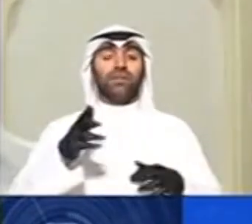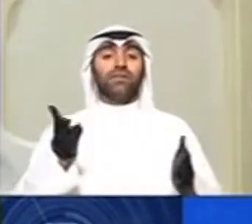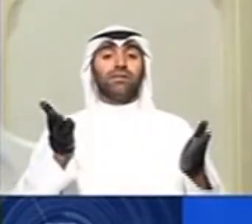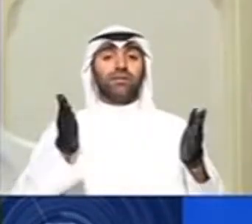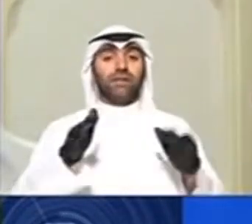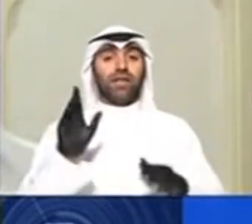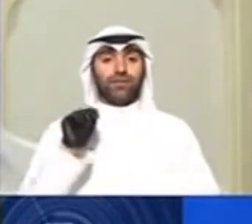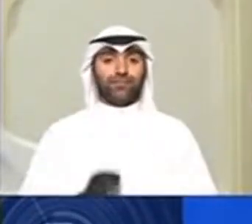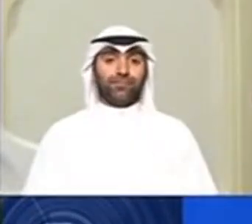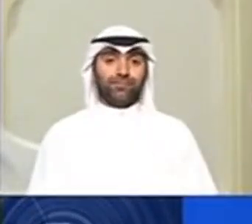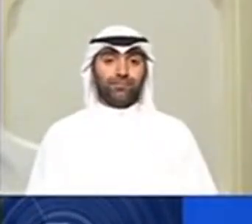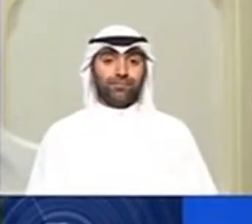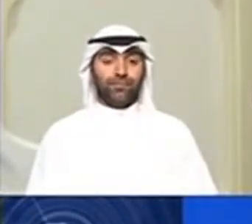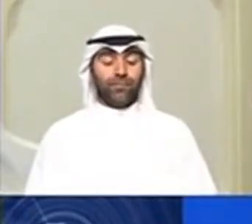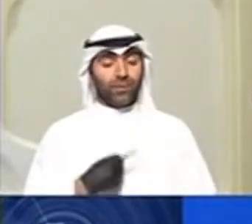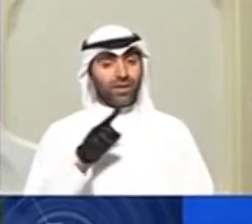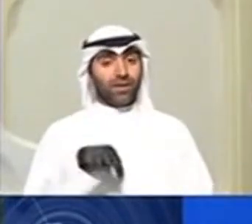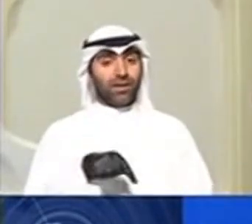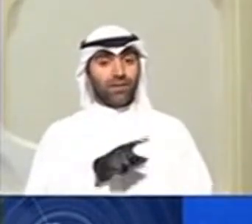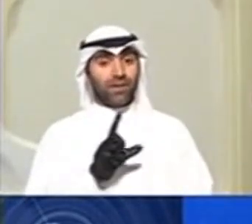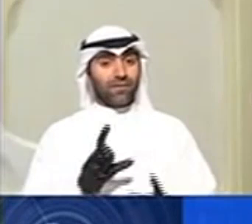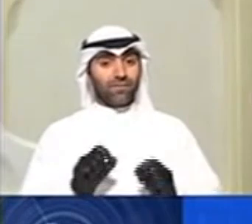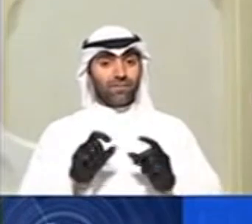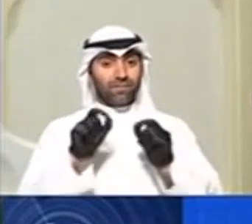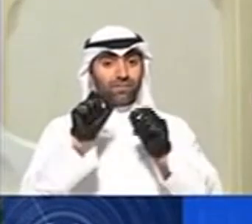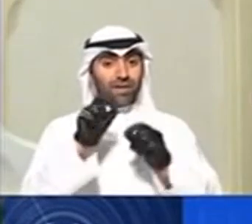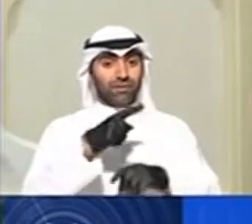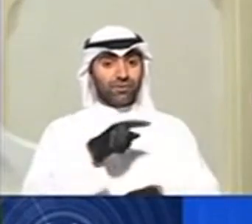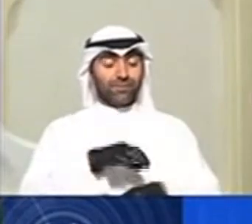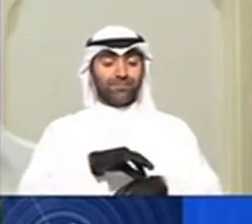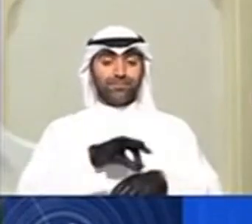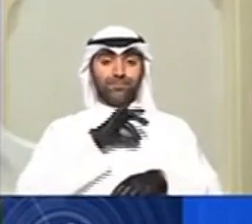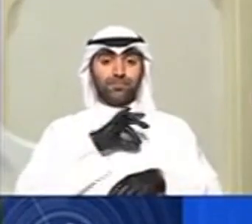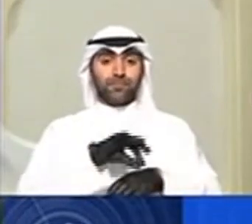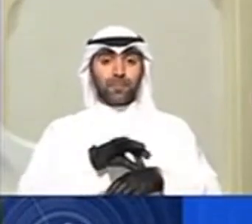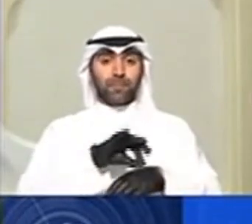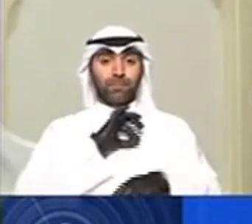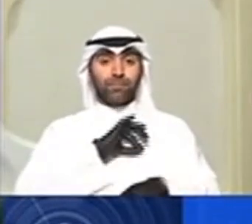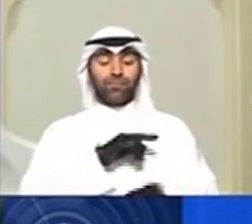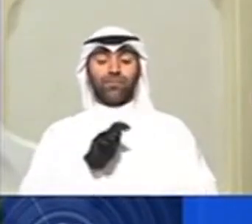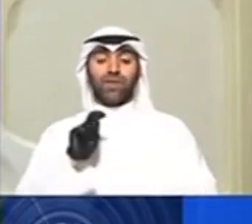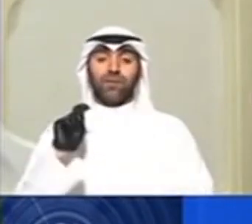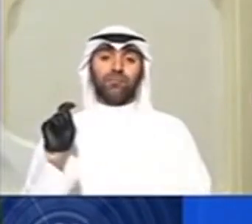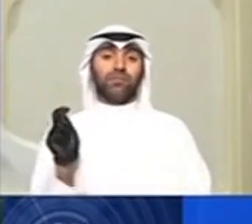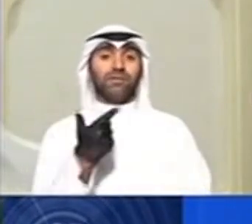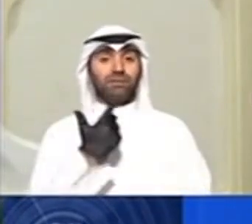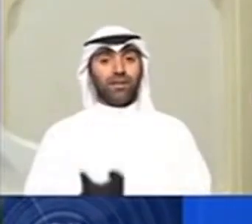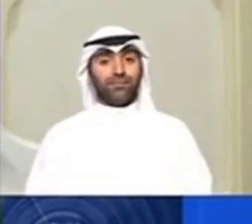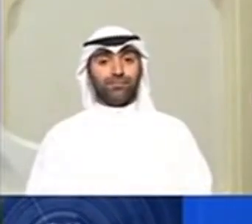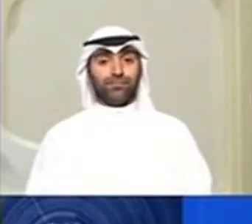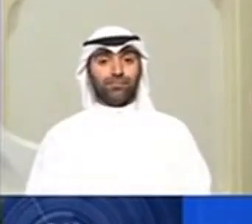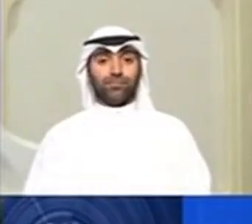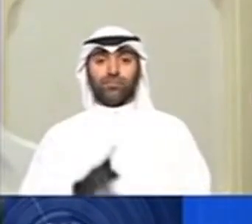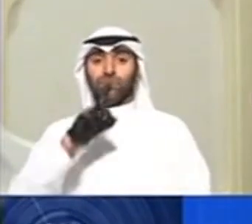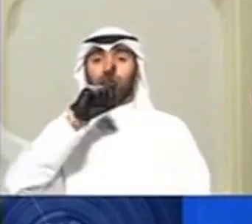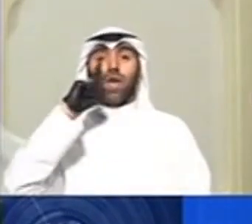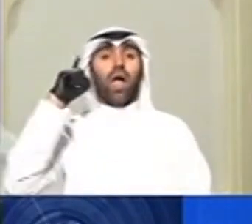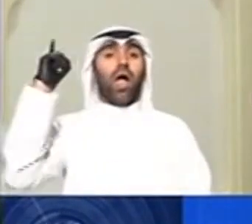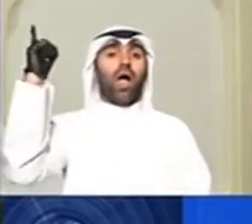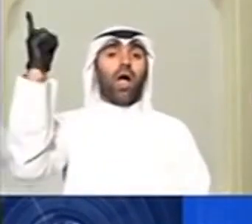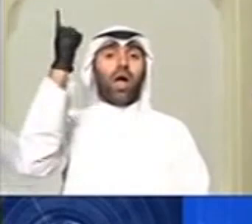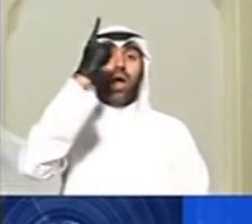سرعة انتشاره سريعة يعني غطى جميع قارات العالم وانتشر في جميع بلاد العالم.